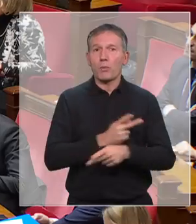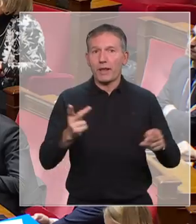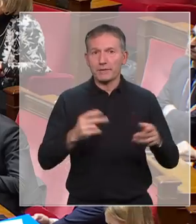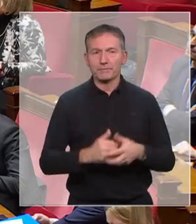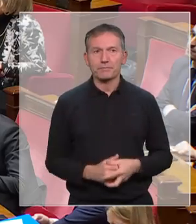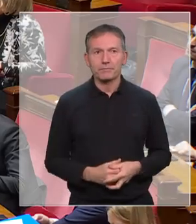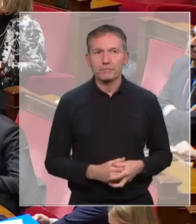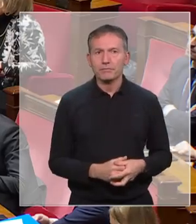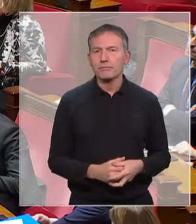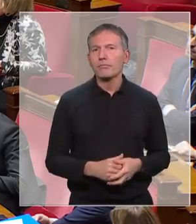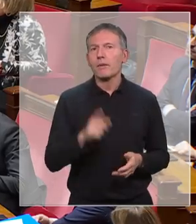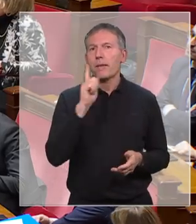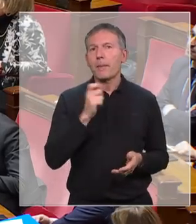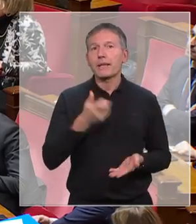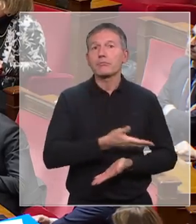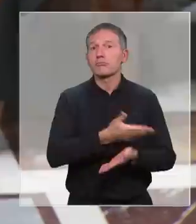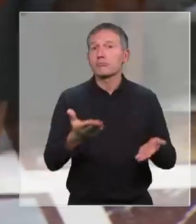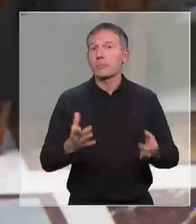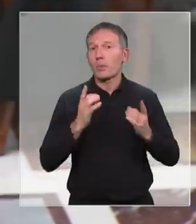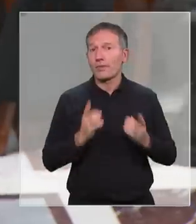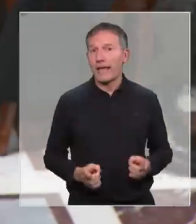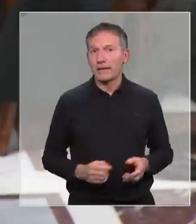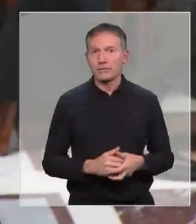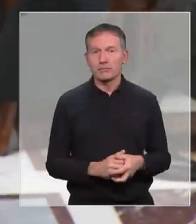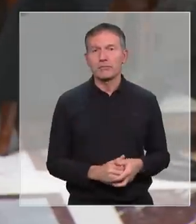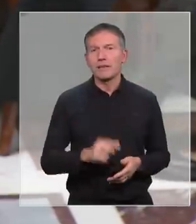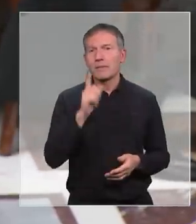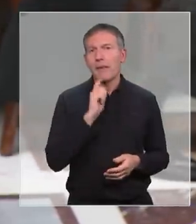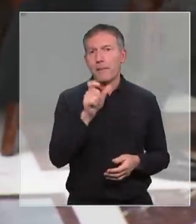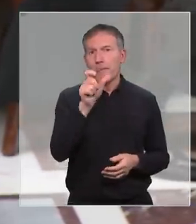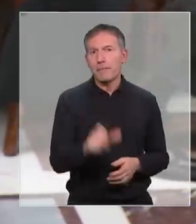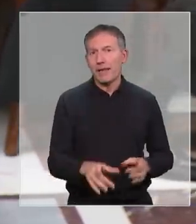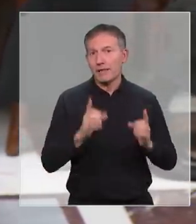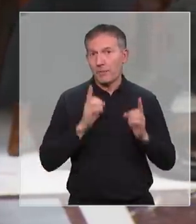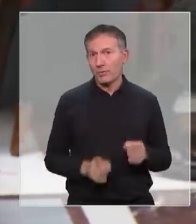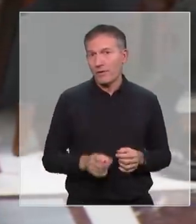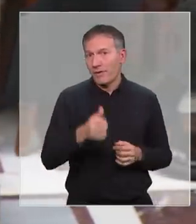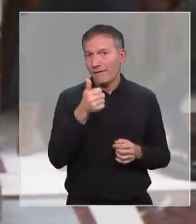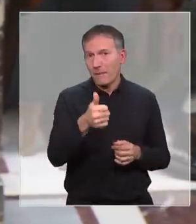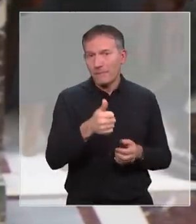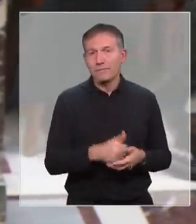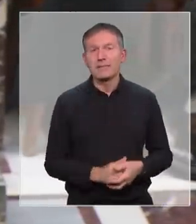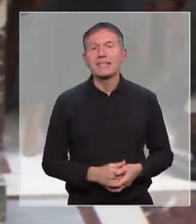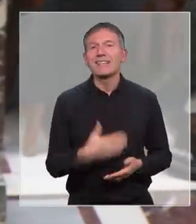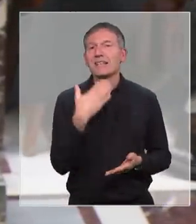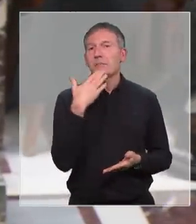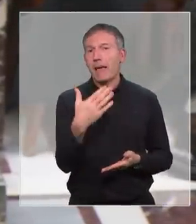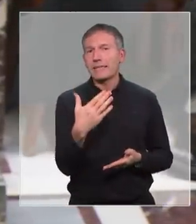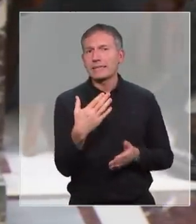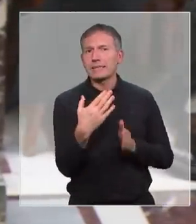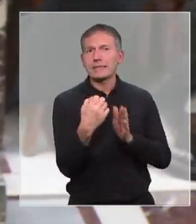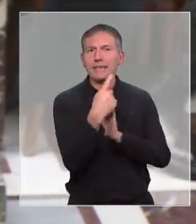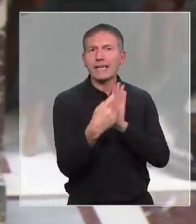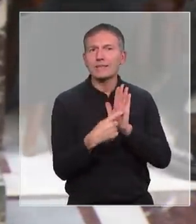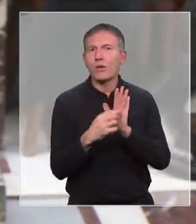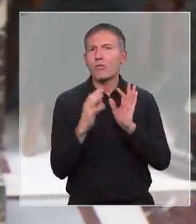Merci, madame la présidente, mesdames et messieurs les députés, madame la députée Clara Chassagnol. Merci de m'interroger